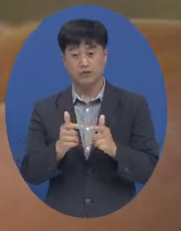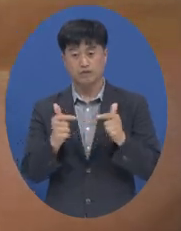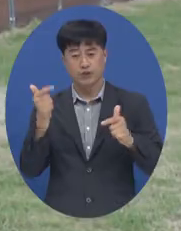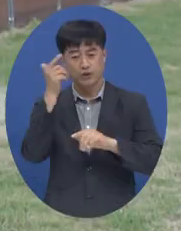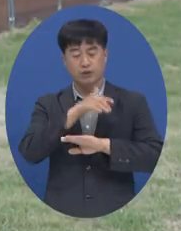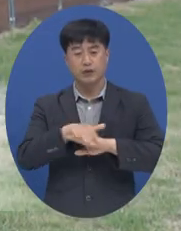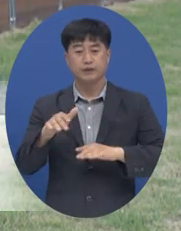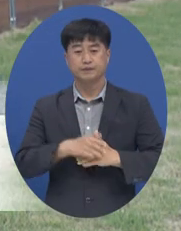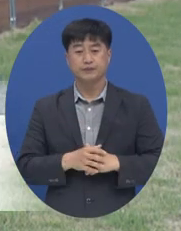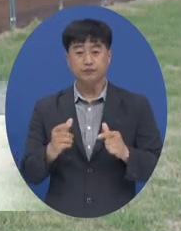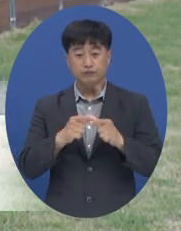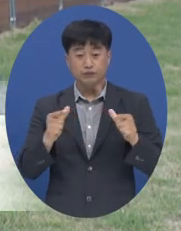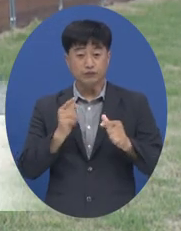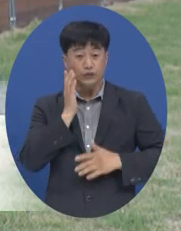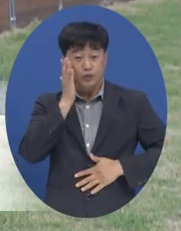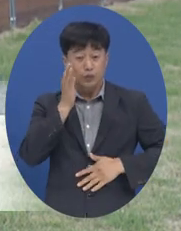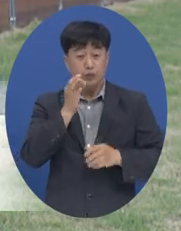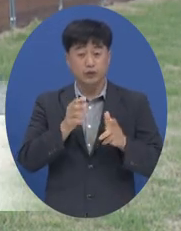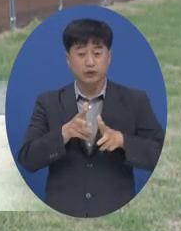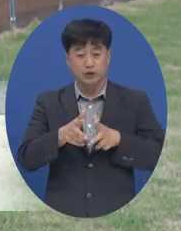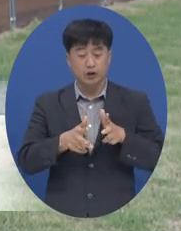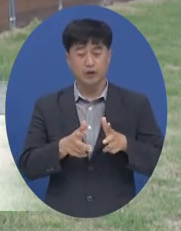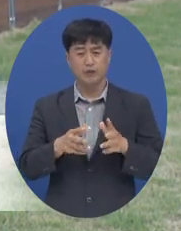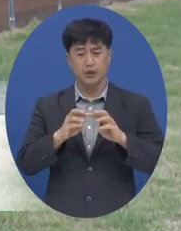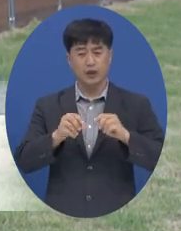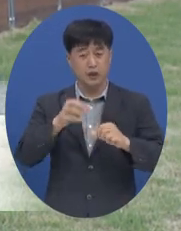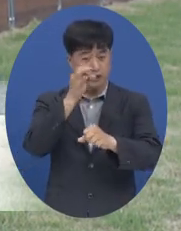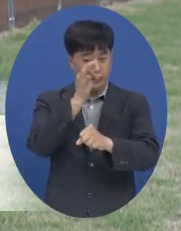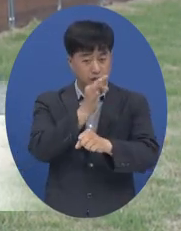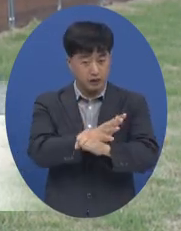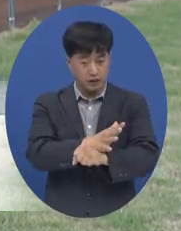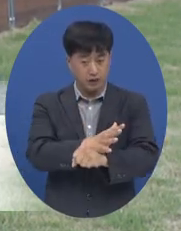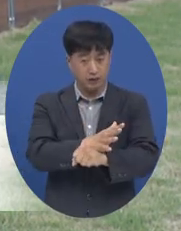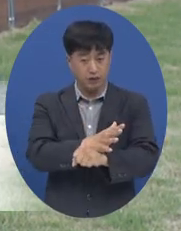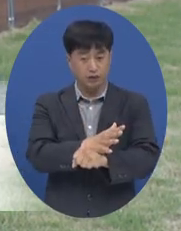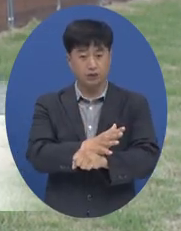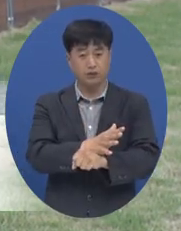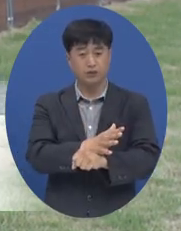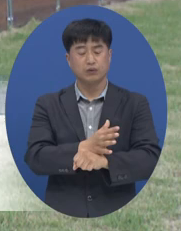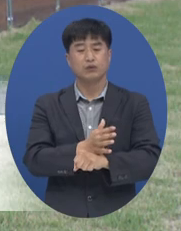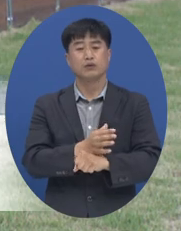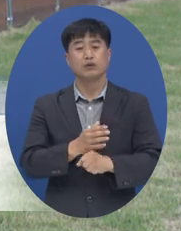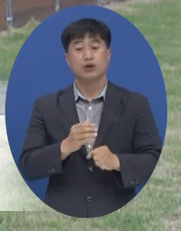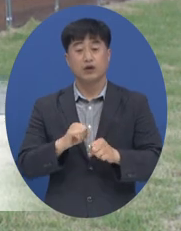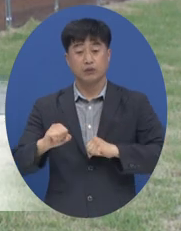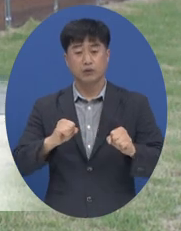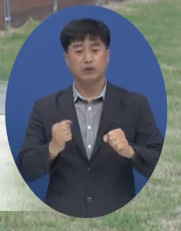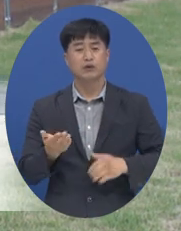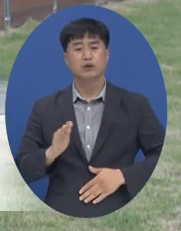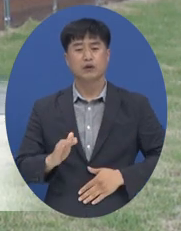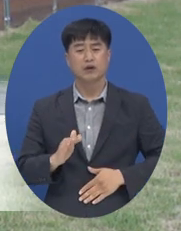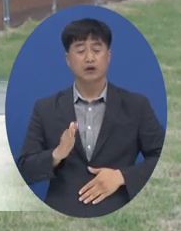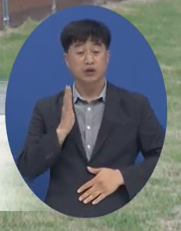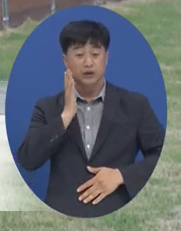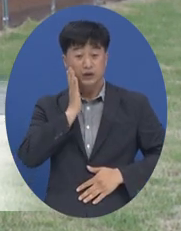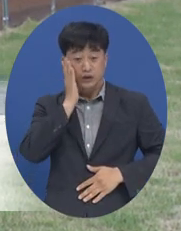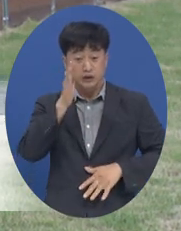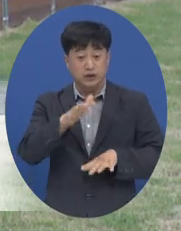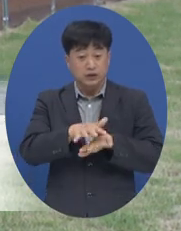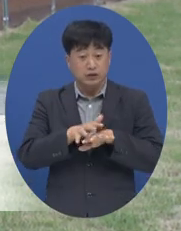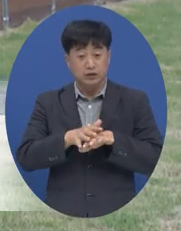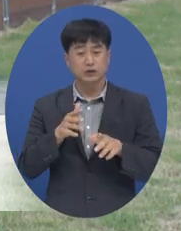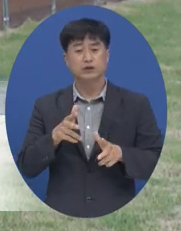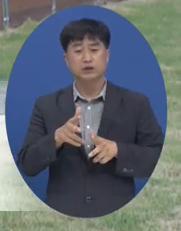계획입니다. 보통 이제 녹지 사업이라는 게 토양 이제 토지를 매입해서 이제 진행을 하는데 저희 그린커튼 사업은